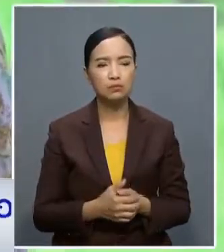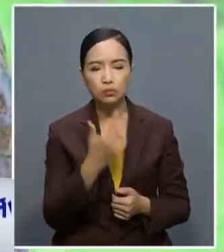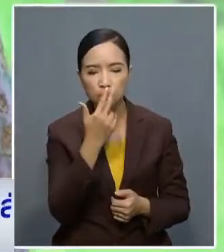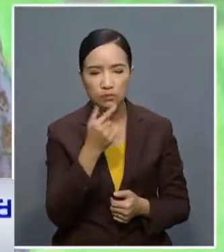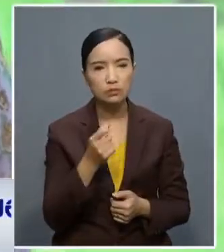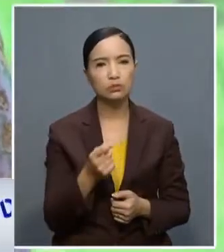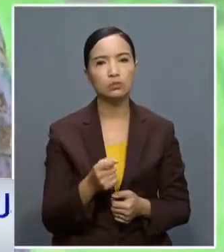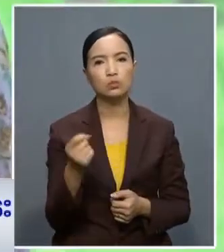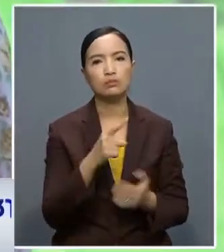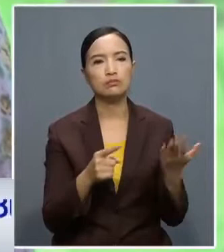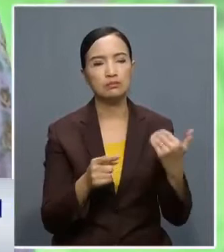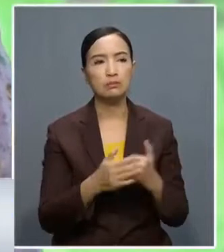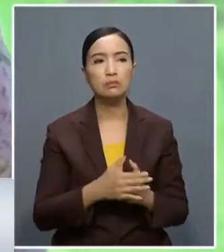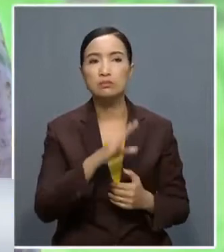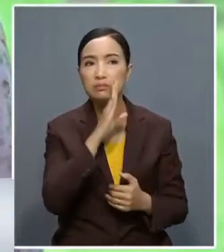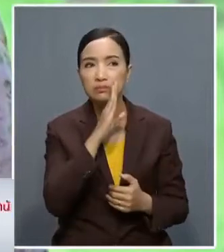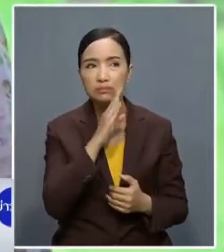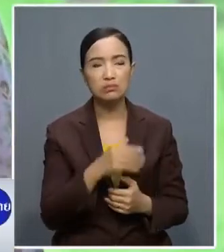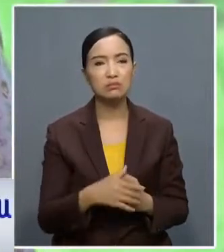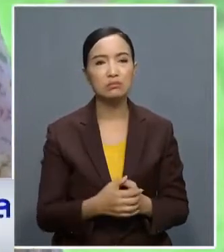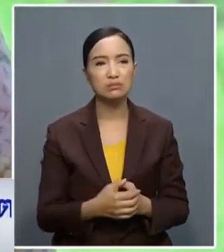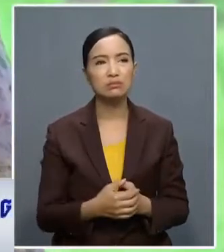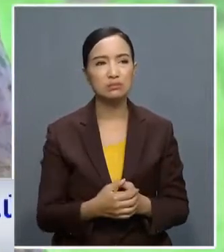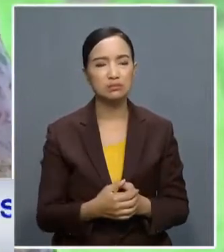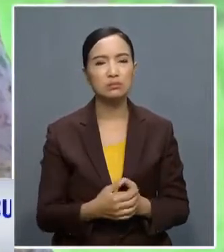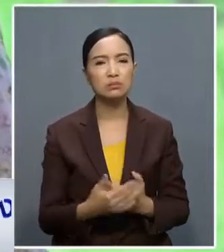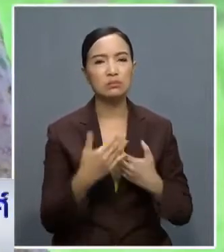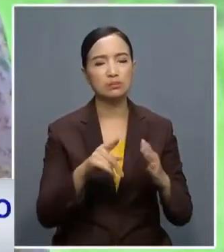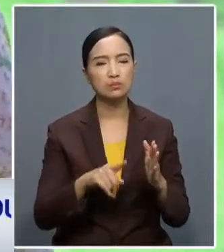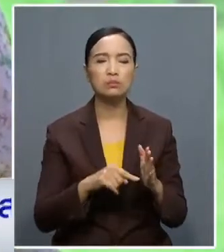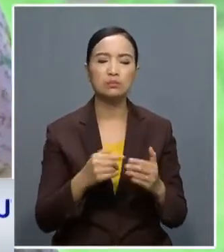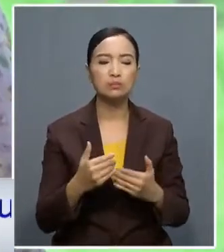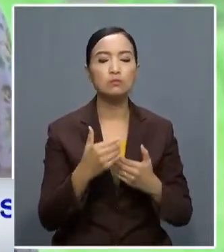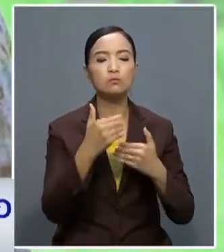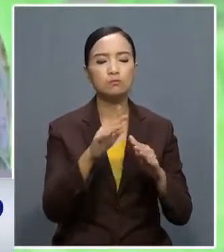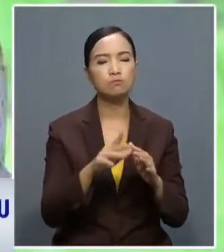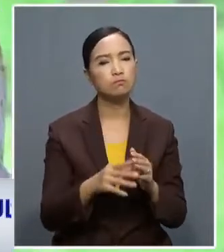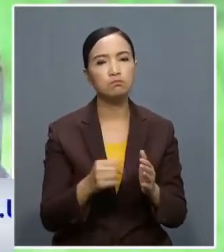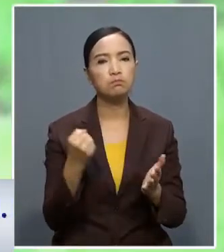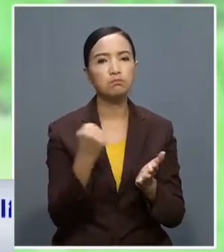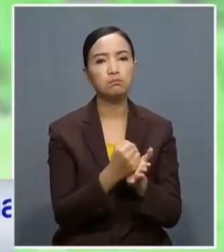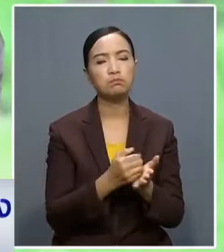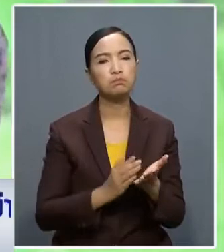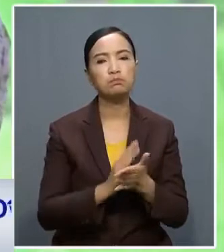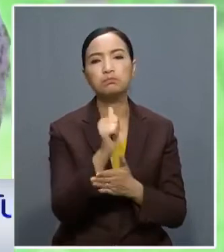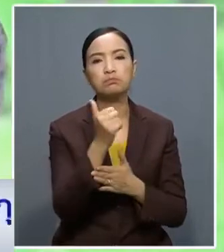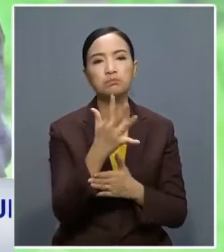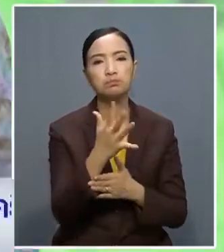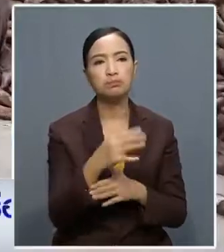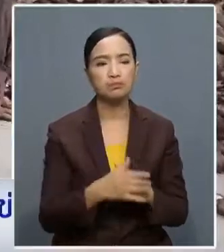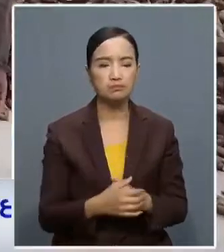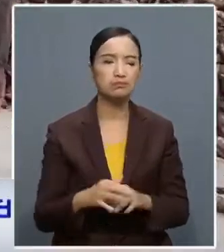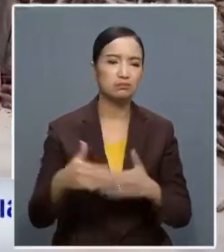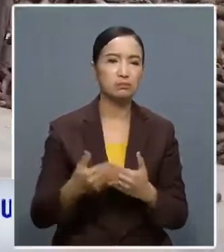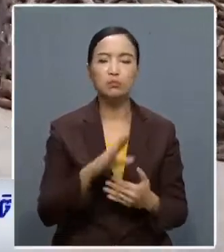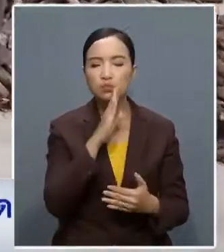นิดนึง เพราะว่า ถ้าเกิดว่าไปแล้วไม่ผ่านต้องตีกลับใช่ไหมคะ เวลาเขาไปขนส่งออกไปนอกประเทศอะไรอย่